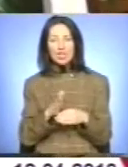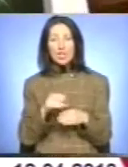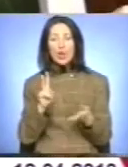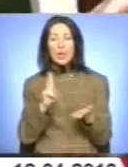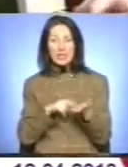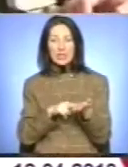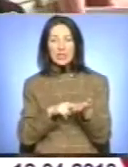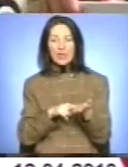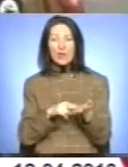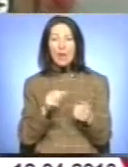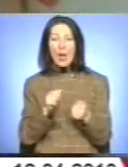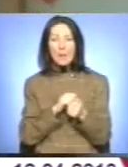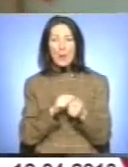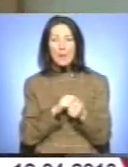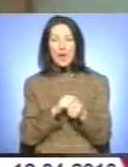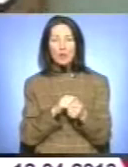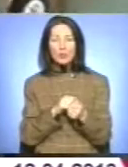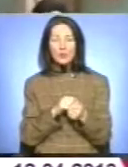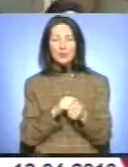її папером.